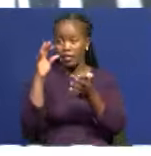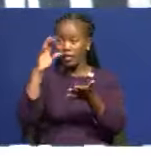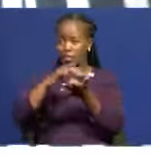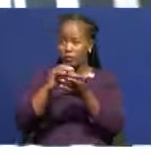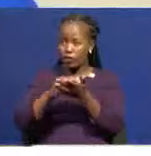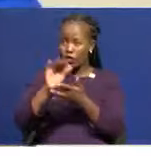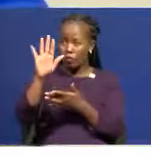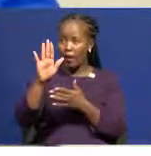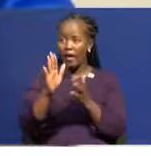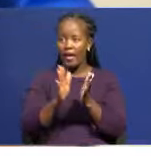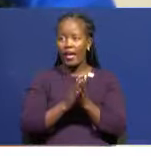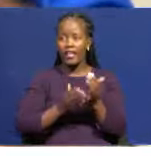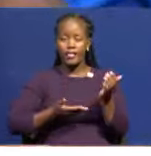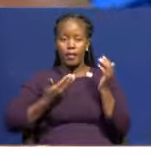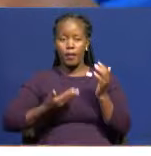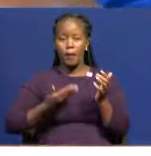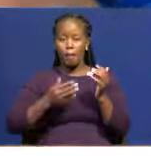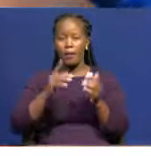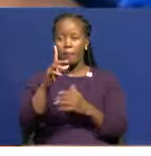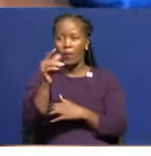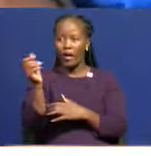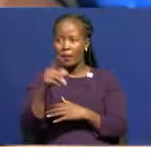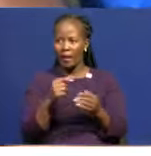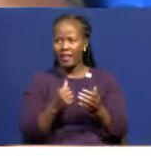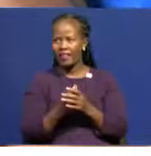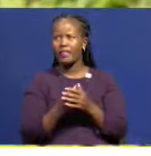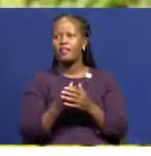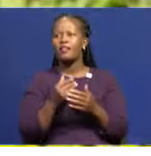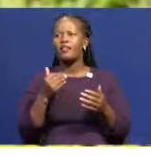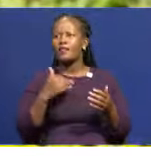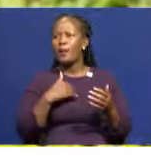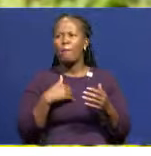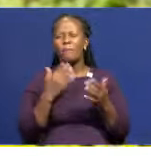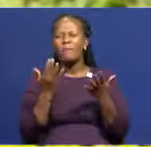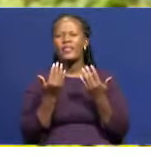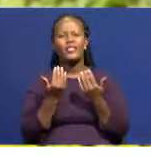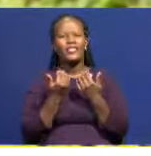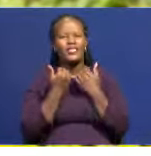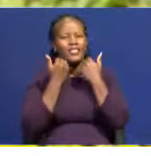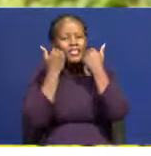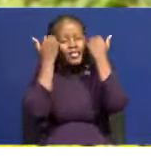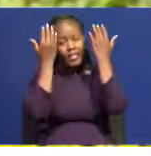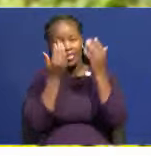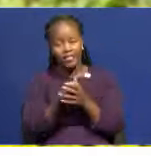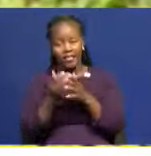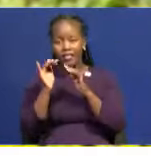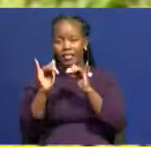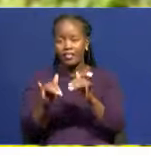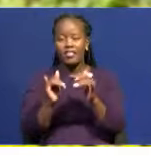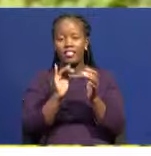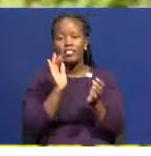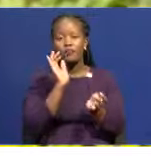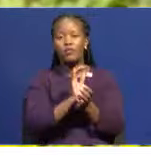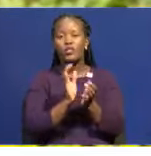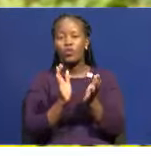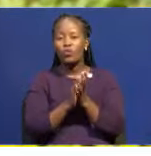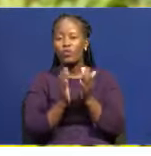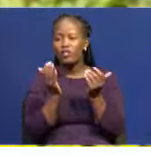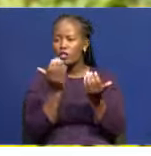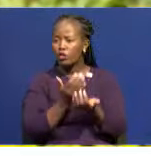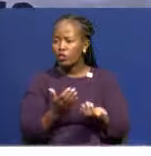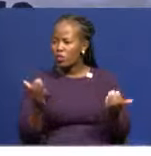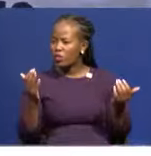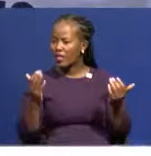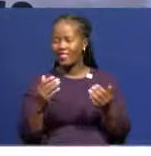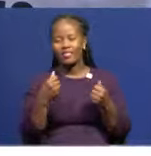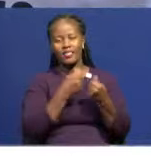mwezi mmoja. Nilikuwa na stress. Kukaa jela na mtoto si rahisi. Mtoto mdogo kwanza si rahisi